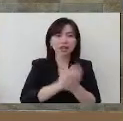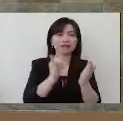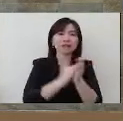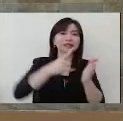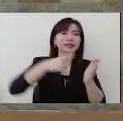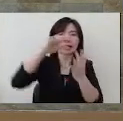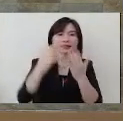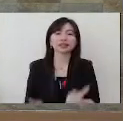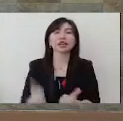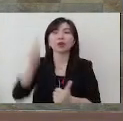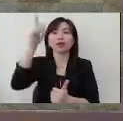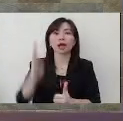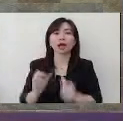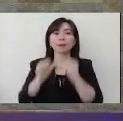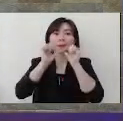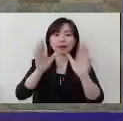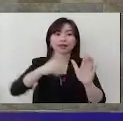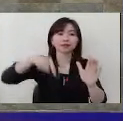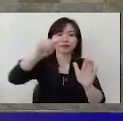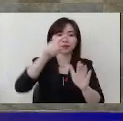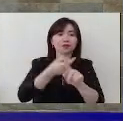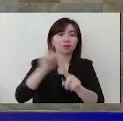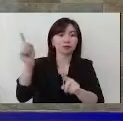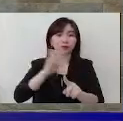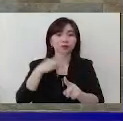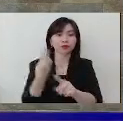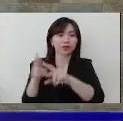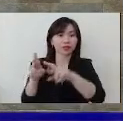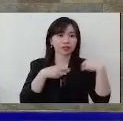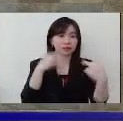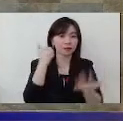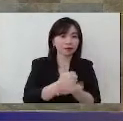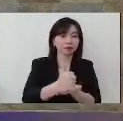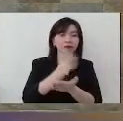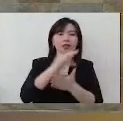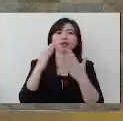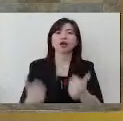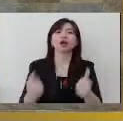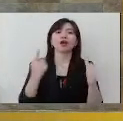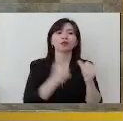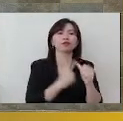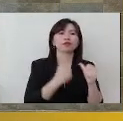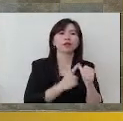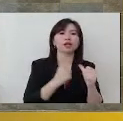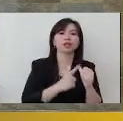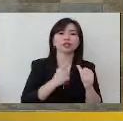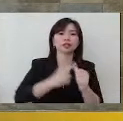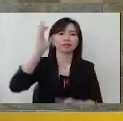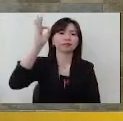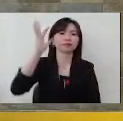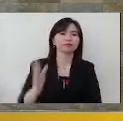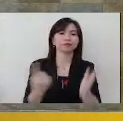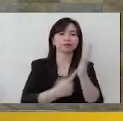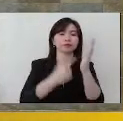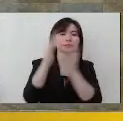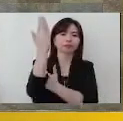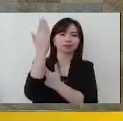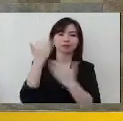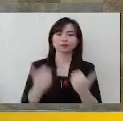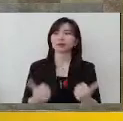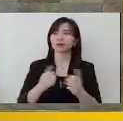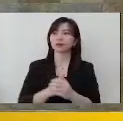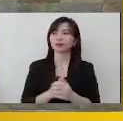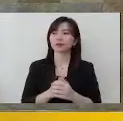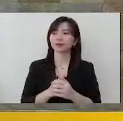Panginoon sa mensahe na maririnig po natin ngayon. All right. Ang ating unang tagapagsalita sa umagang ito ay